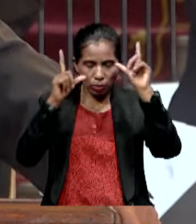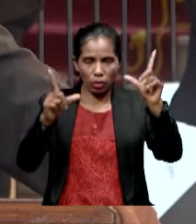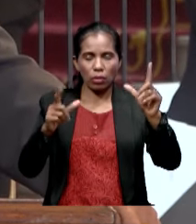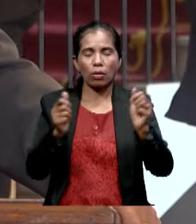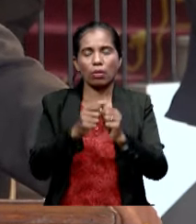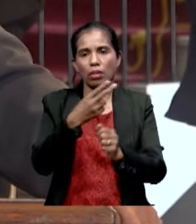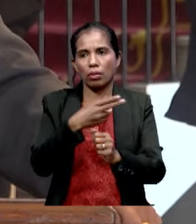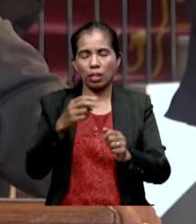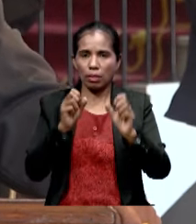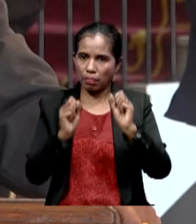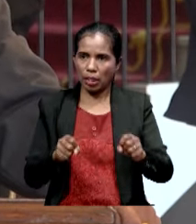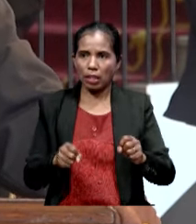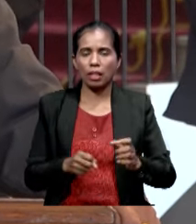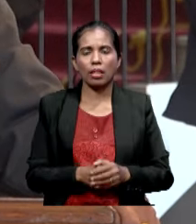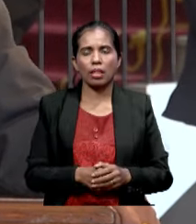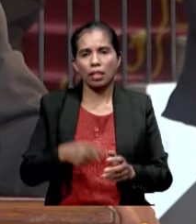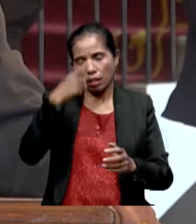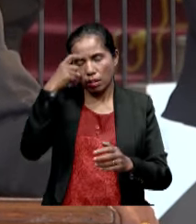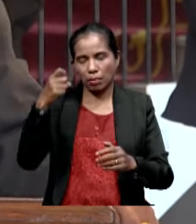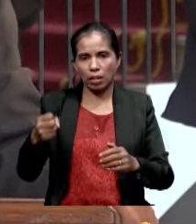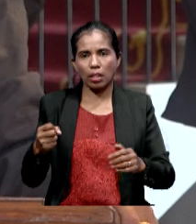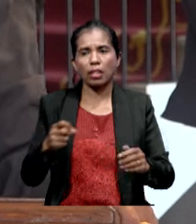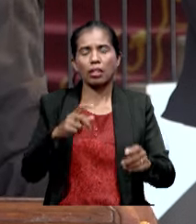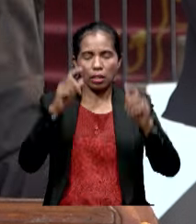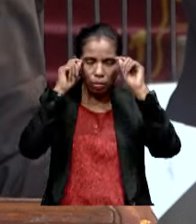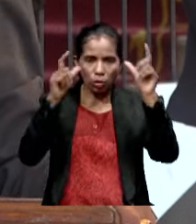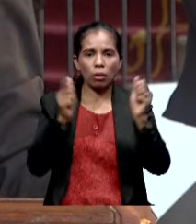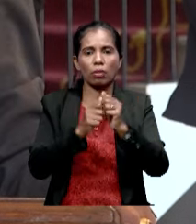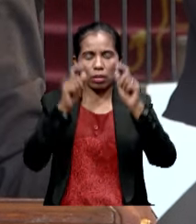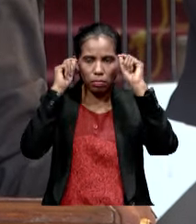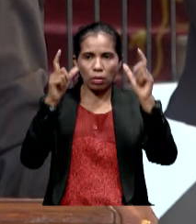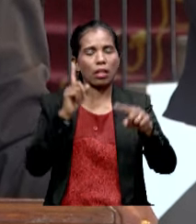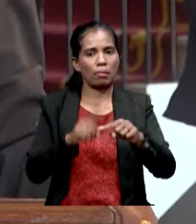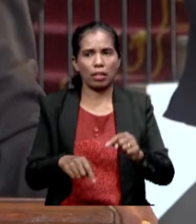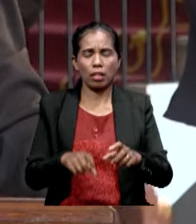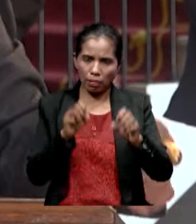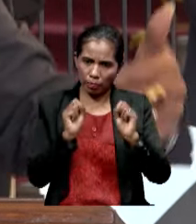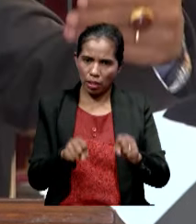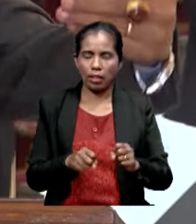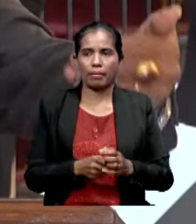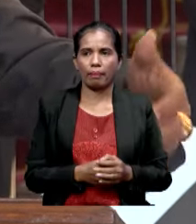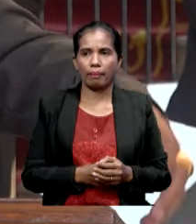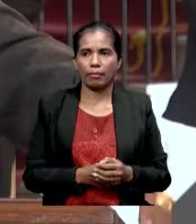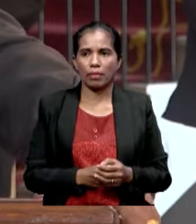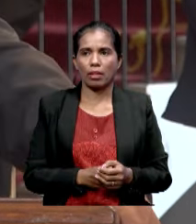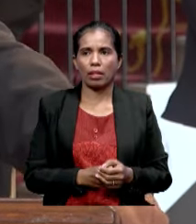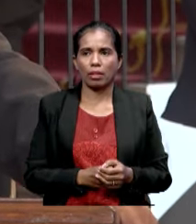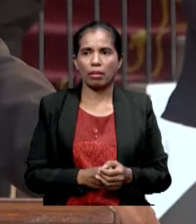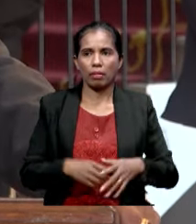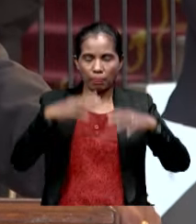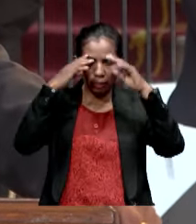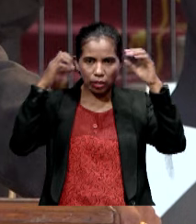ho Timor la bele, Timor ansir la bele, bele, nih. Tapi sih presiden ini nih